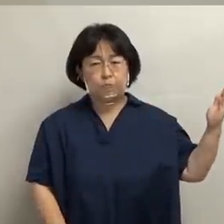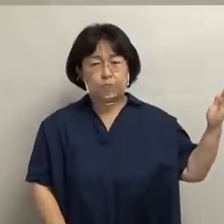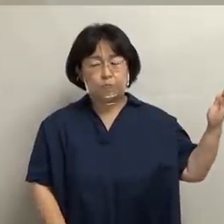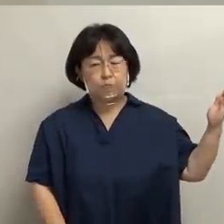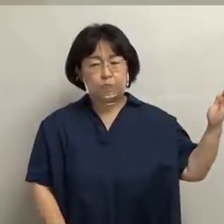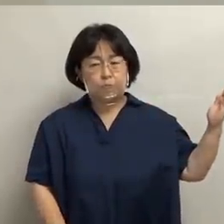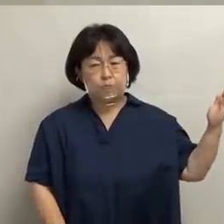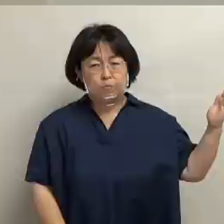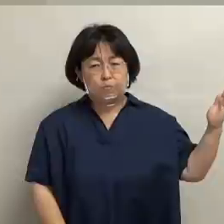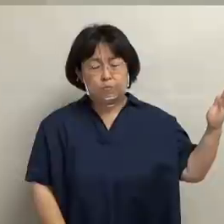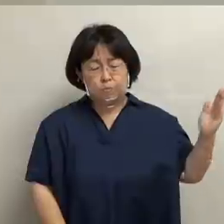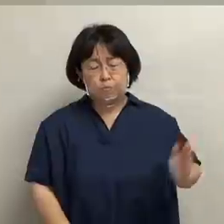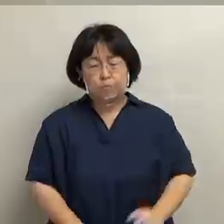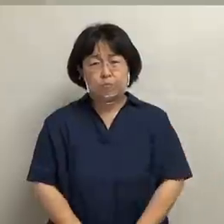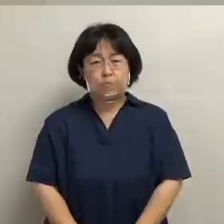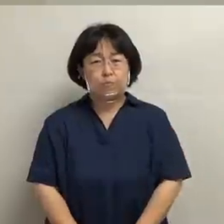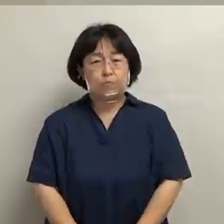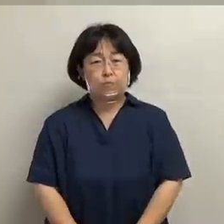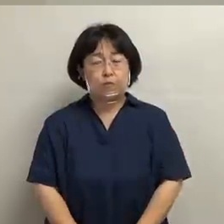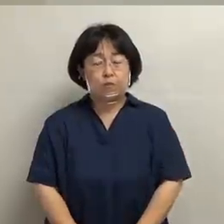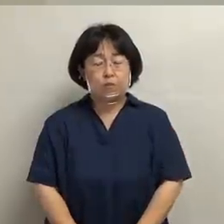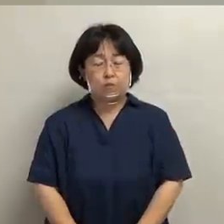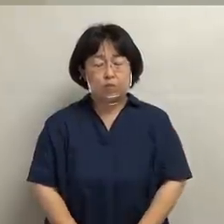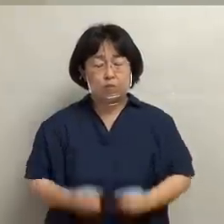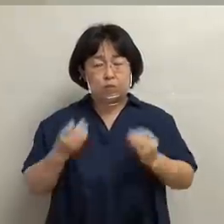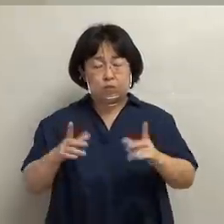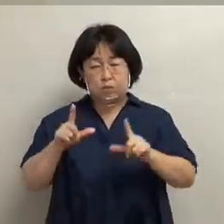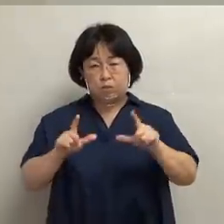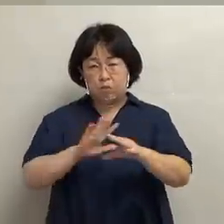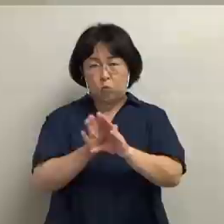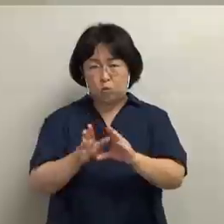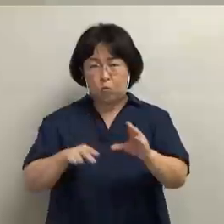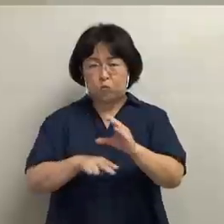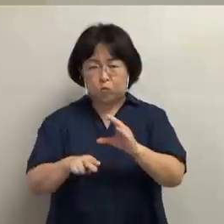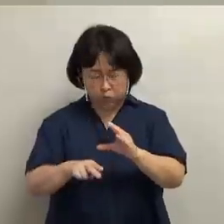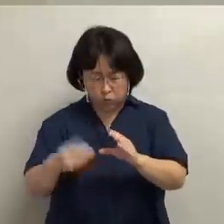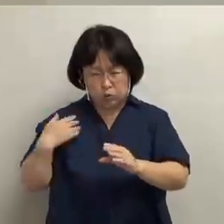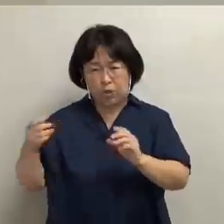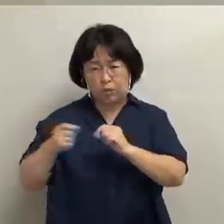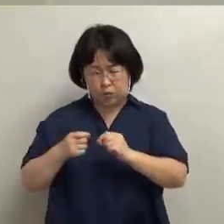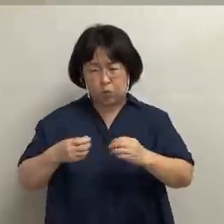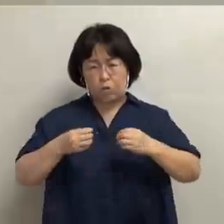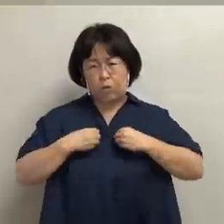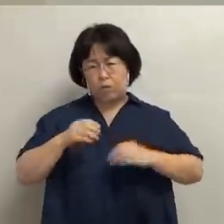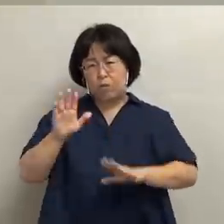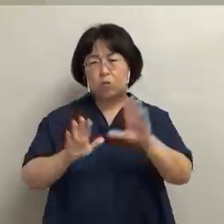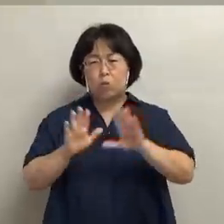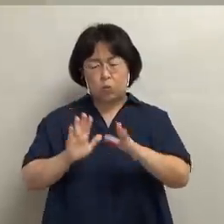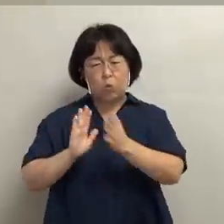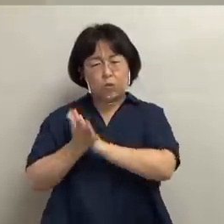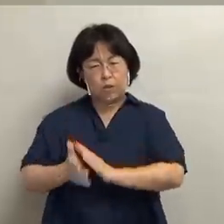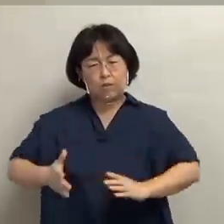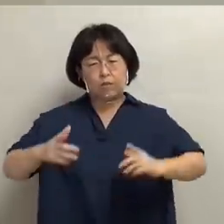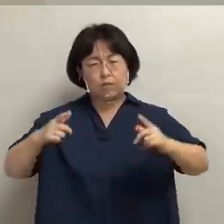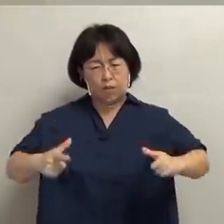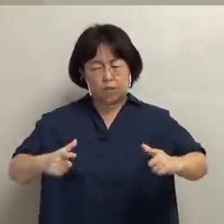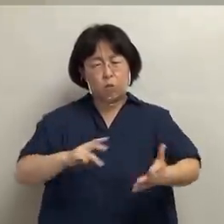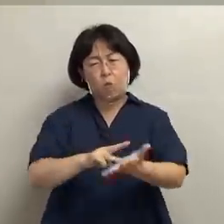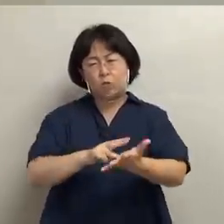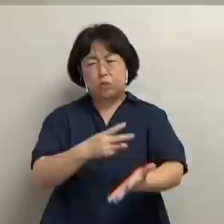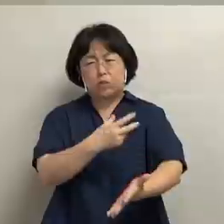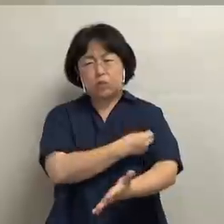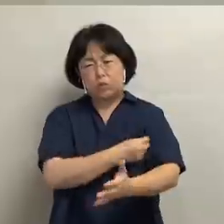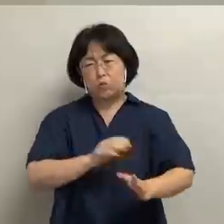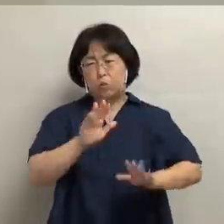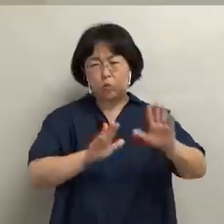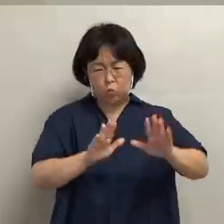髪になります本日は新型高主の直近の感染状況ペン内のワクチン接種うーの上京型ワクチン